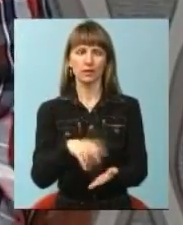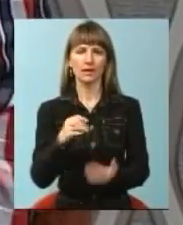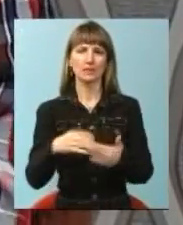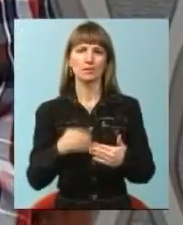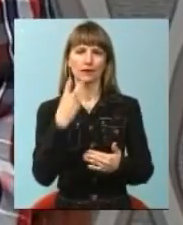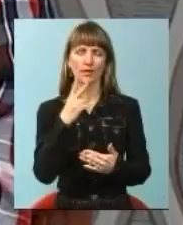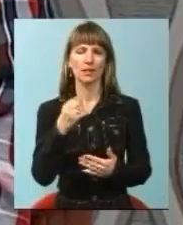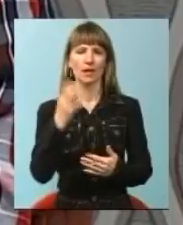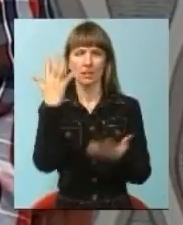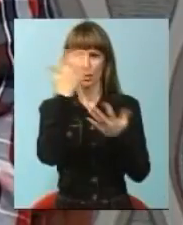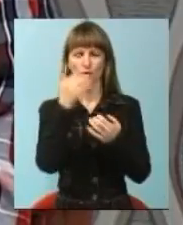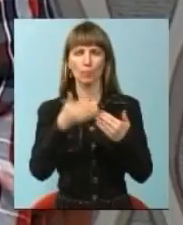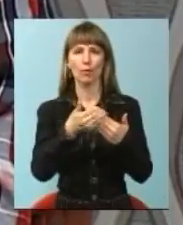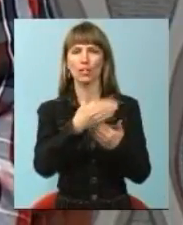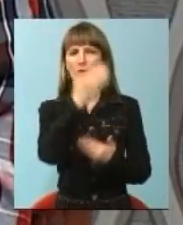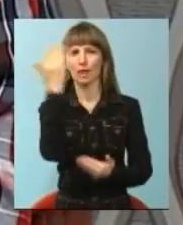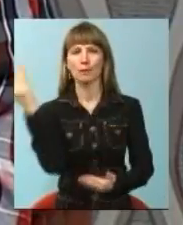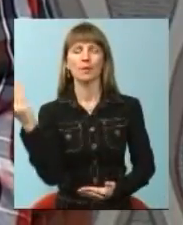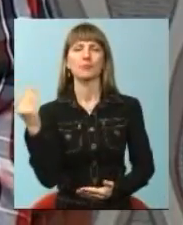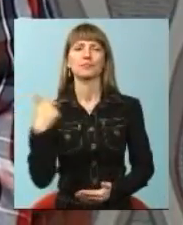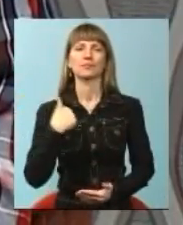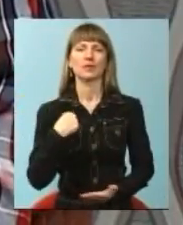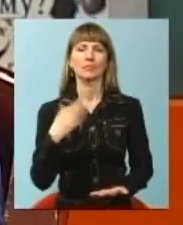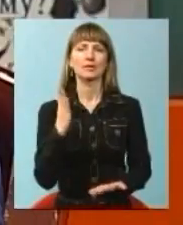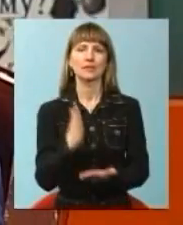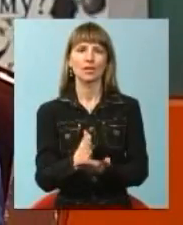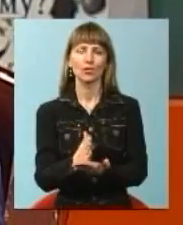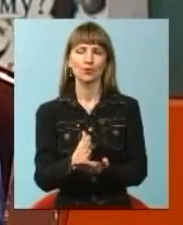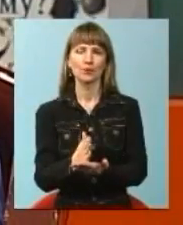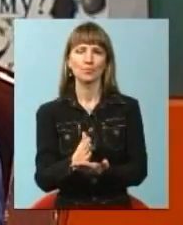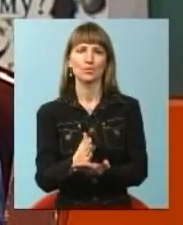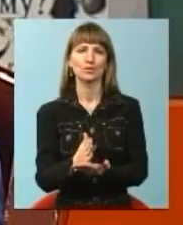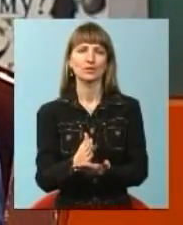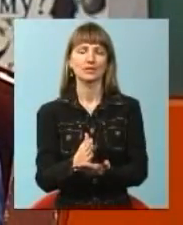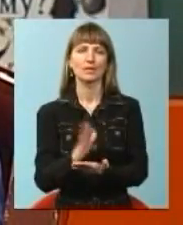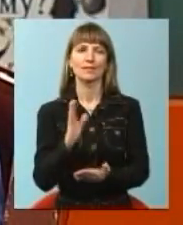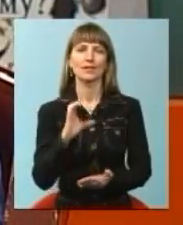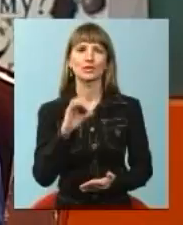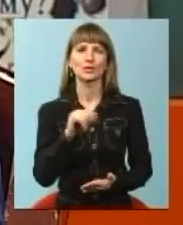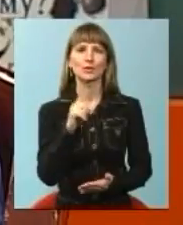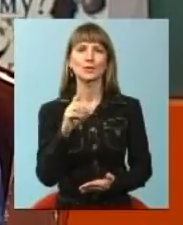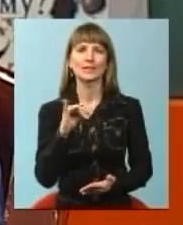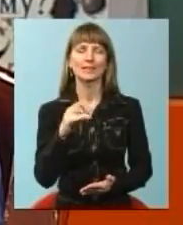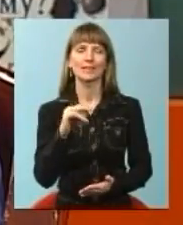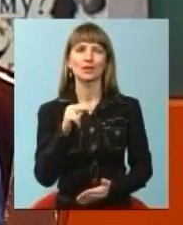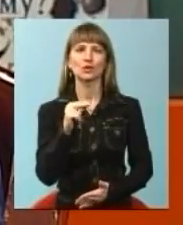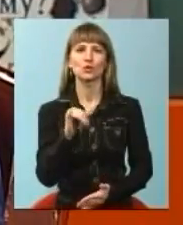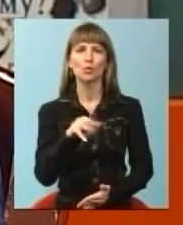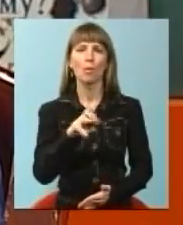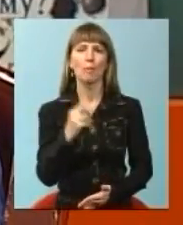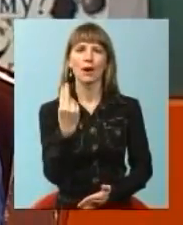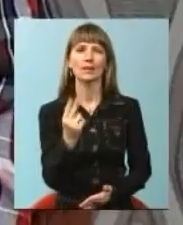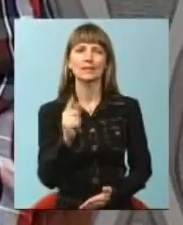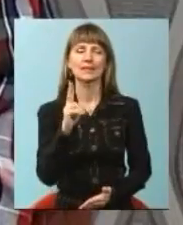побачити на нічному небі? Ми знаходимося у созір'ї Чумацьких шлях. Так,